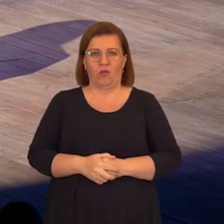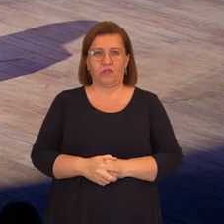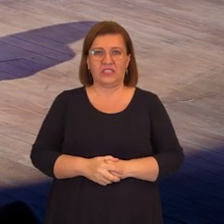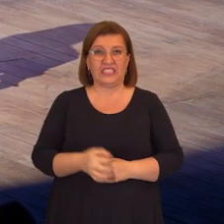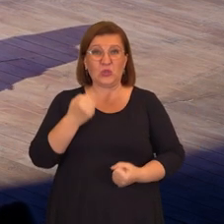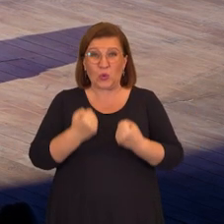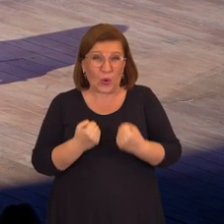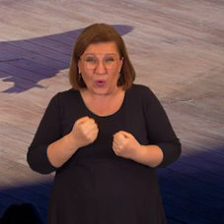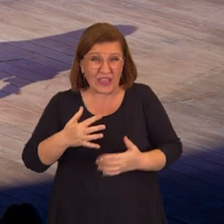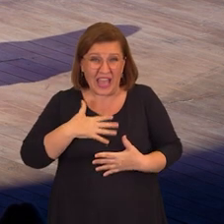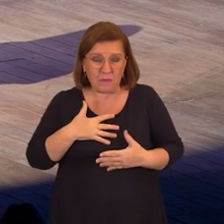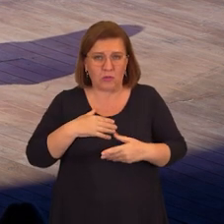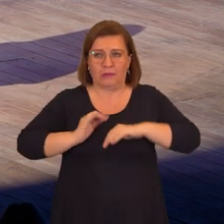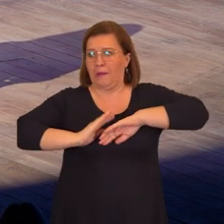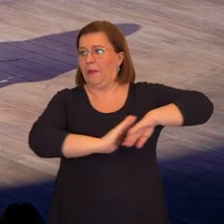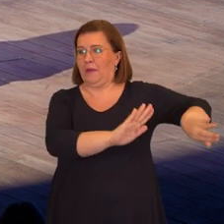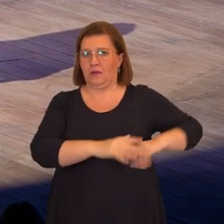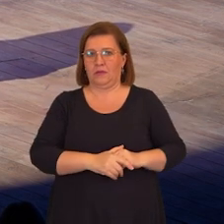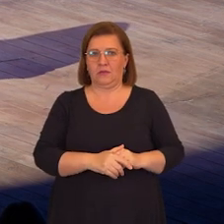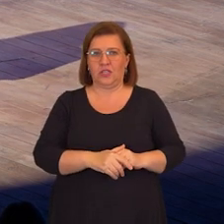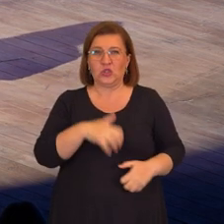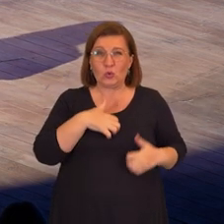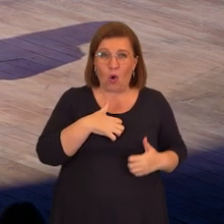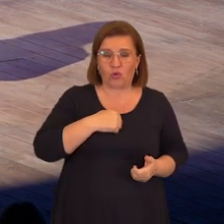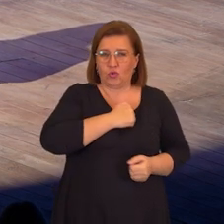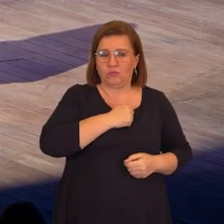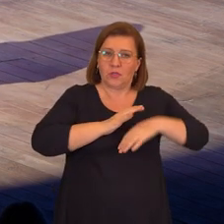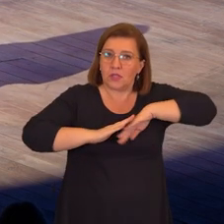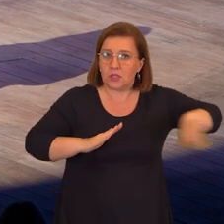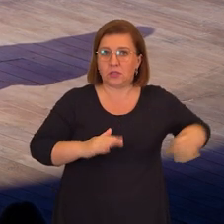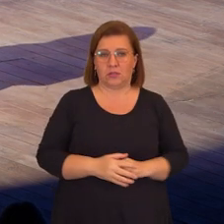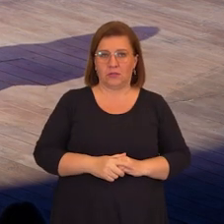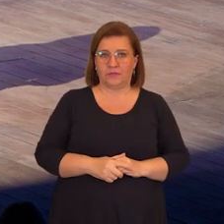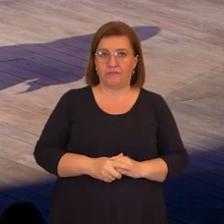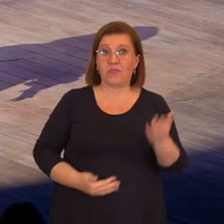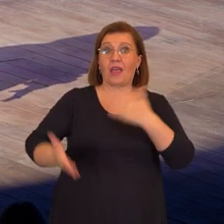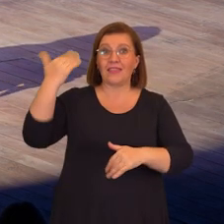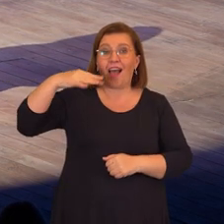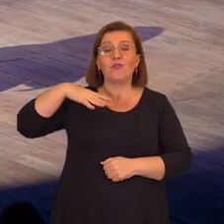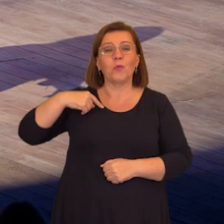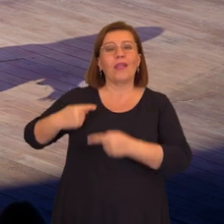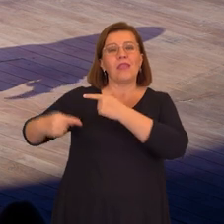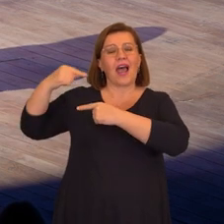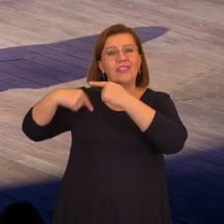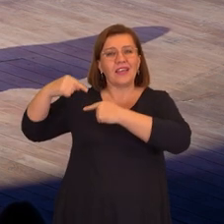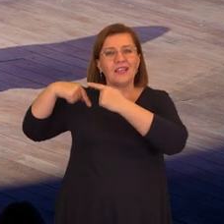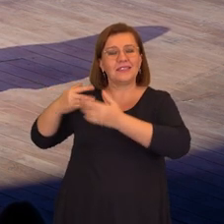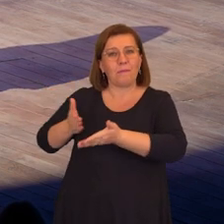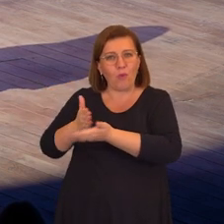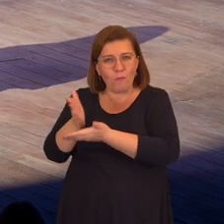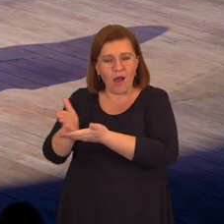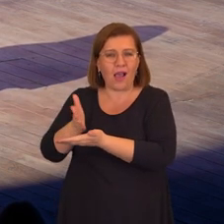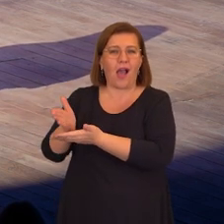emocji, złości, smutku, a te piękne zwyczaje, które pomagały naszym bliskim odchodzić,